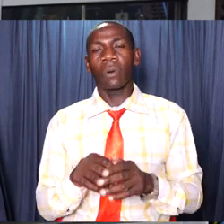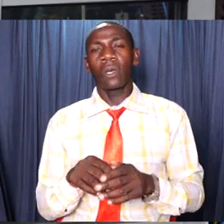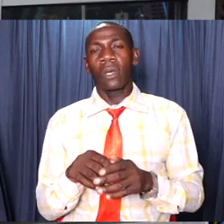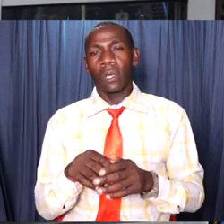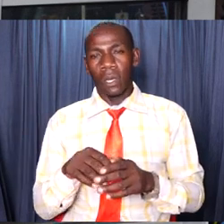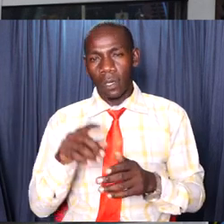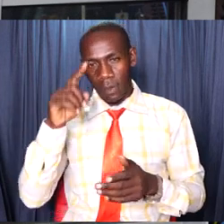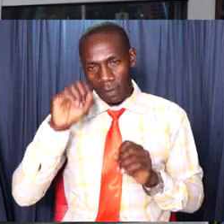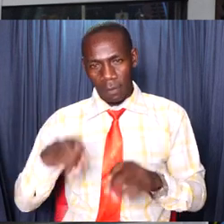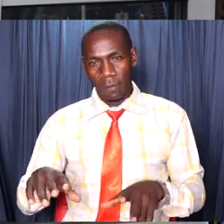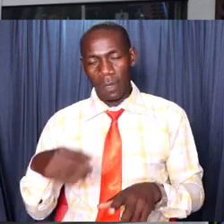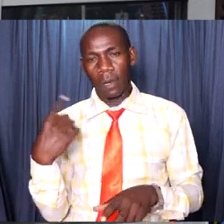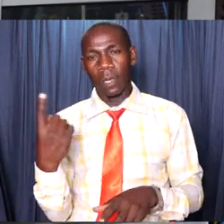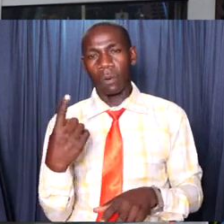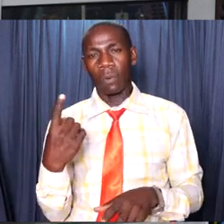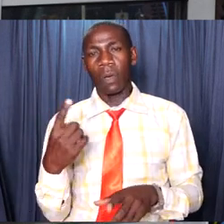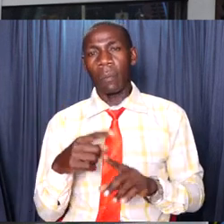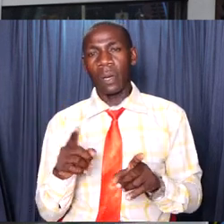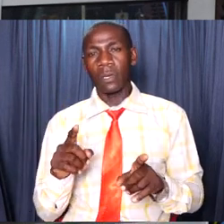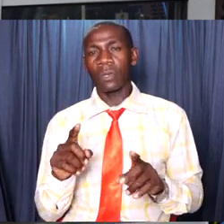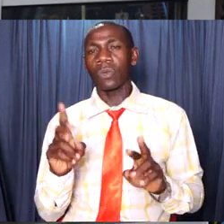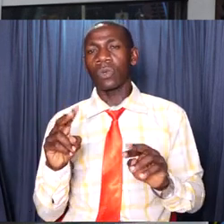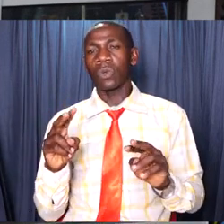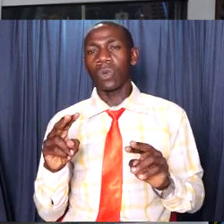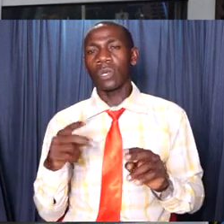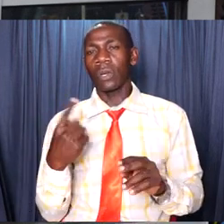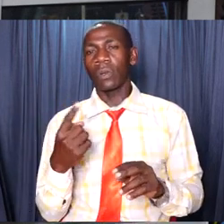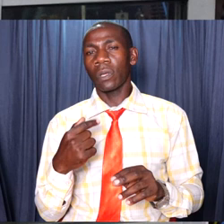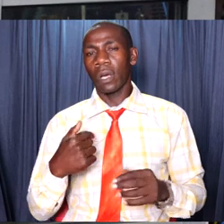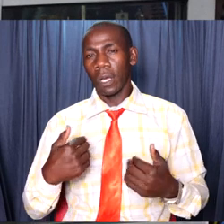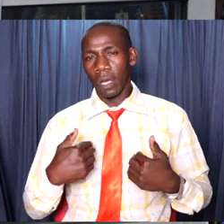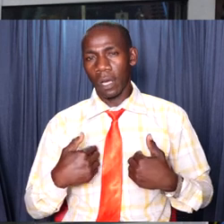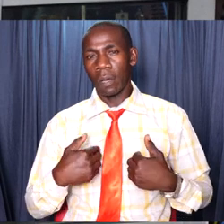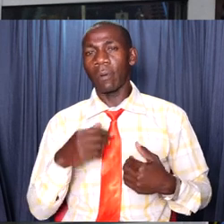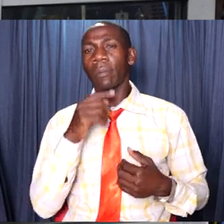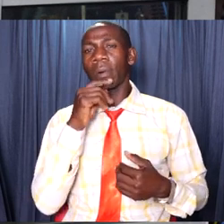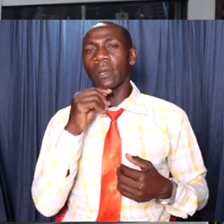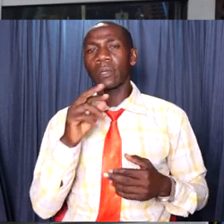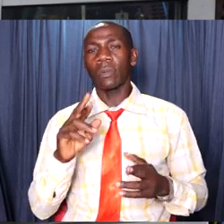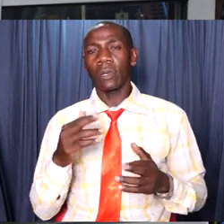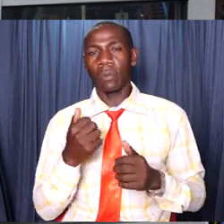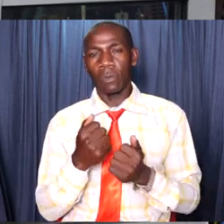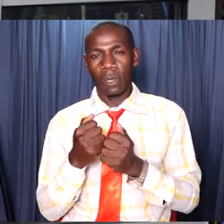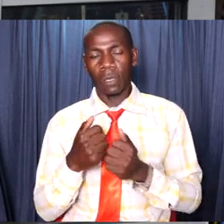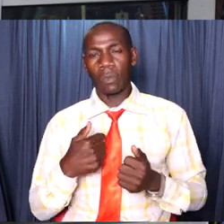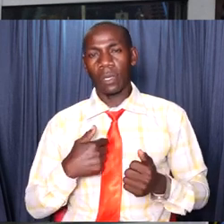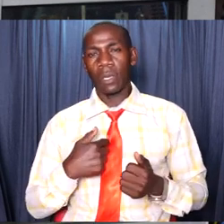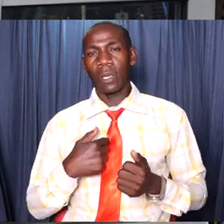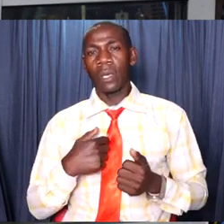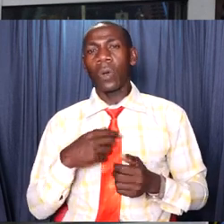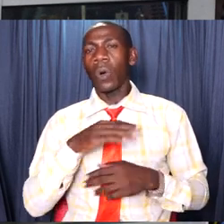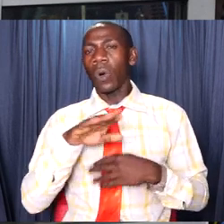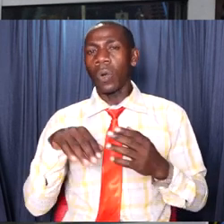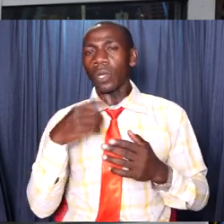kwao. Na kuniacha mimi peke yangu. Walakini mimi si peke yangu kwa kuwa Baba yupo pamoja nami.